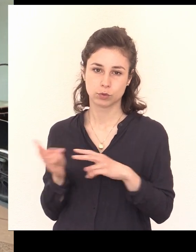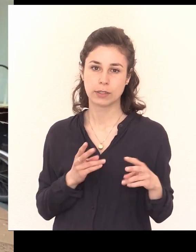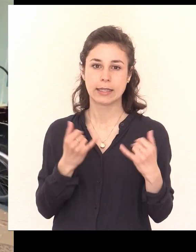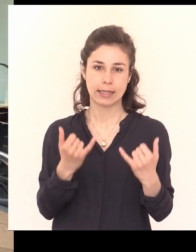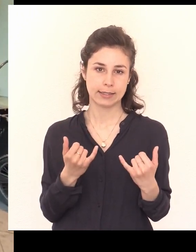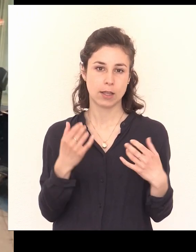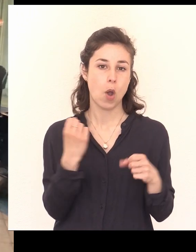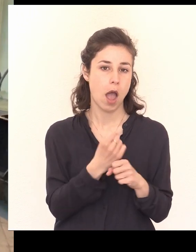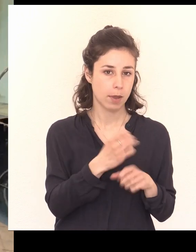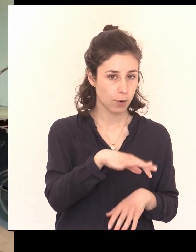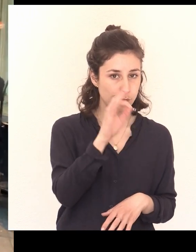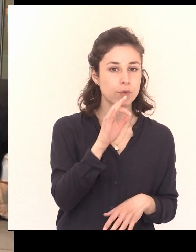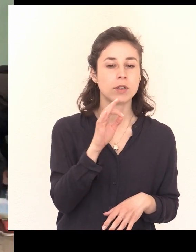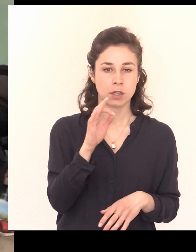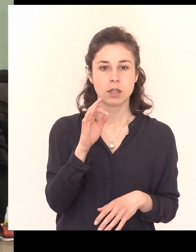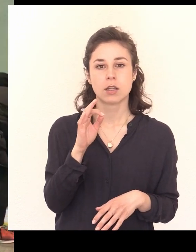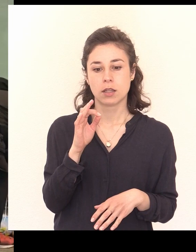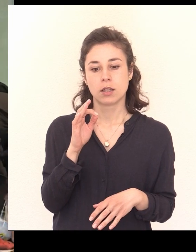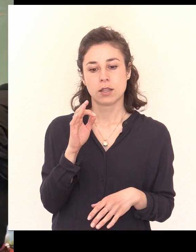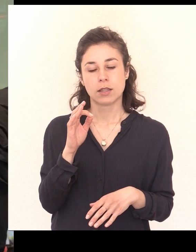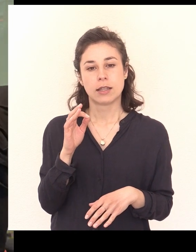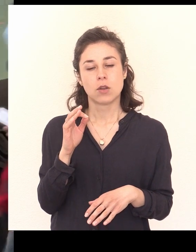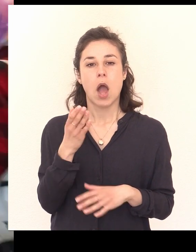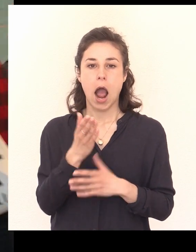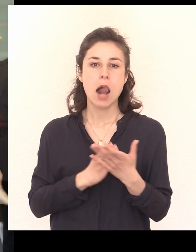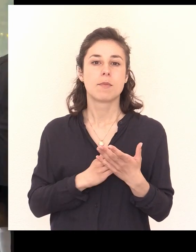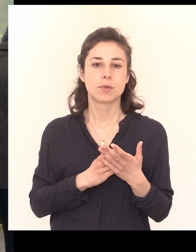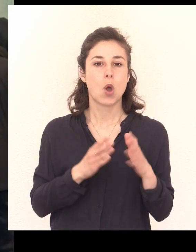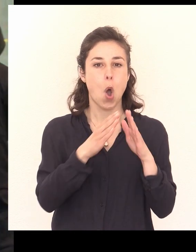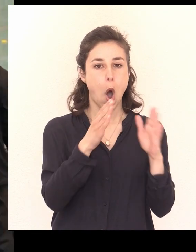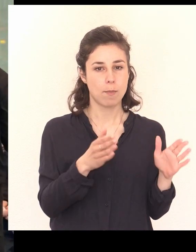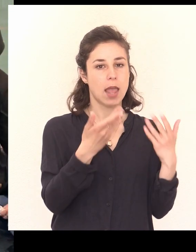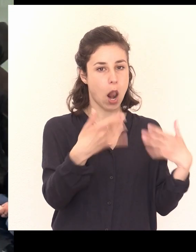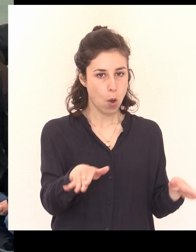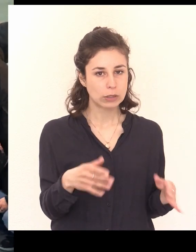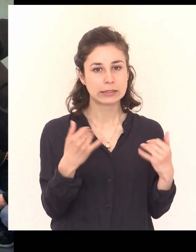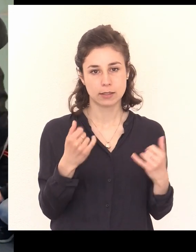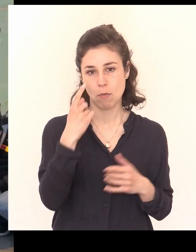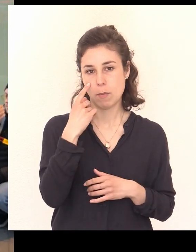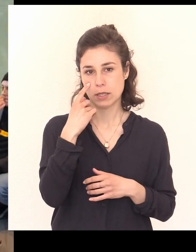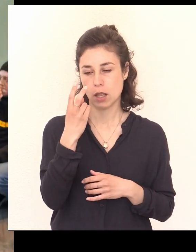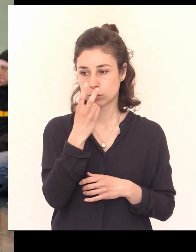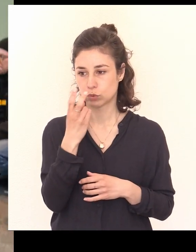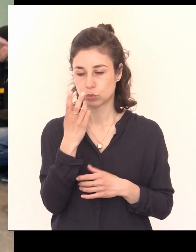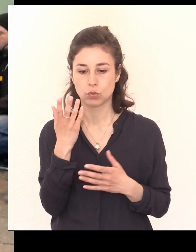einen MAE-Job gefunden. Ich bin zwar trotzdem noch teilweise obdachlos, suche gerade